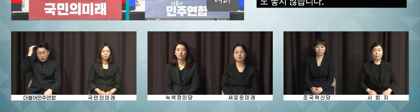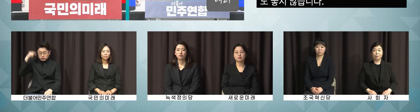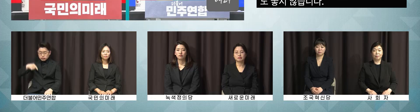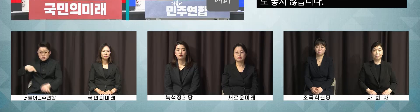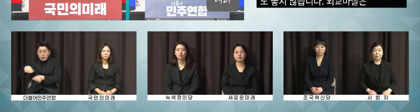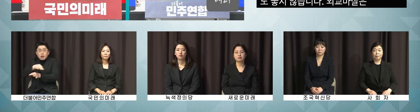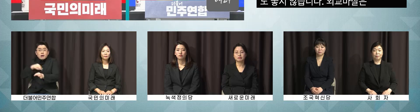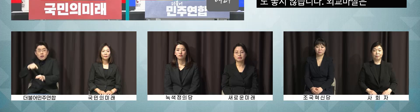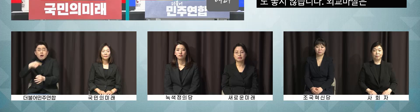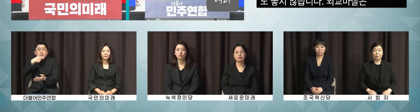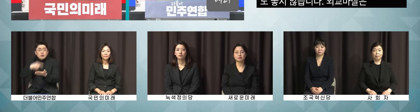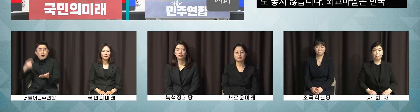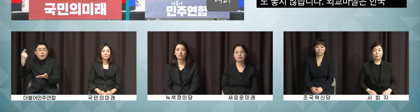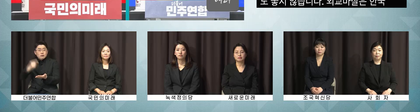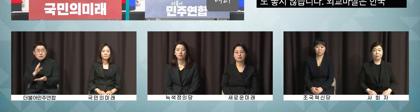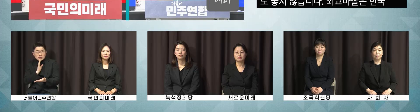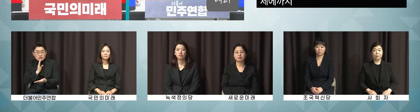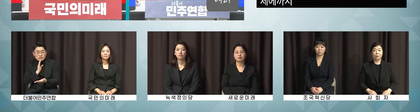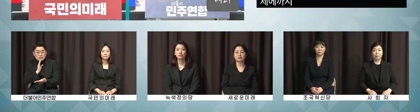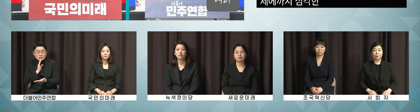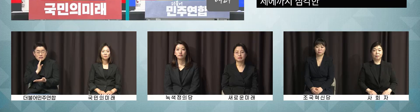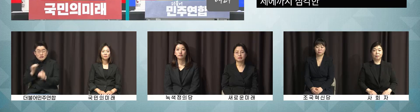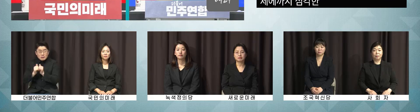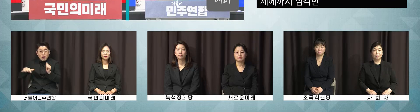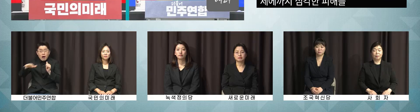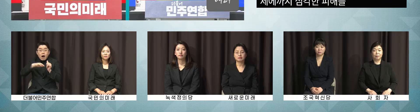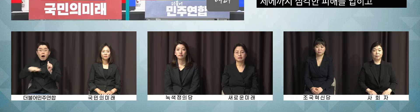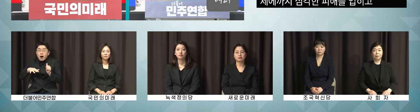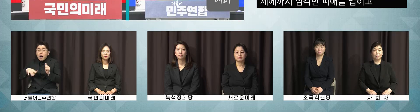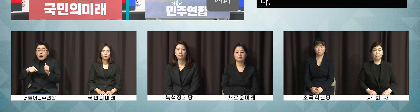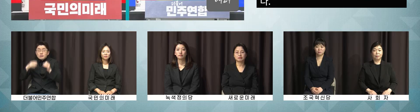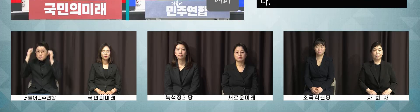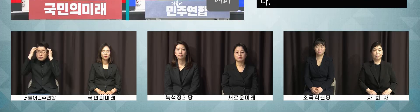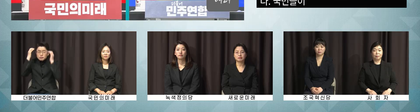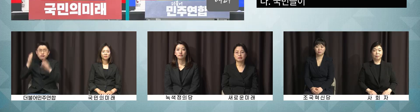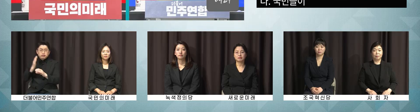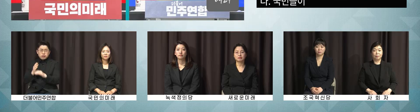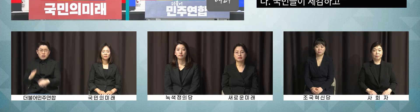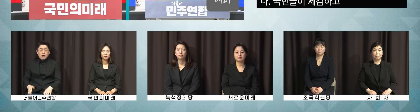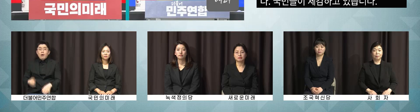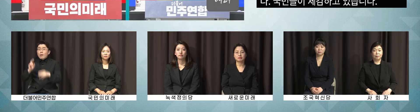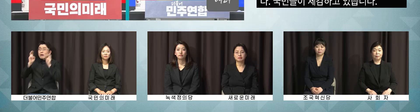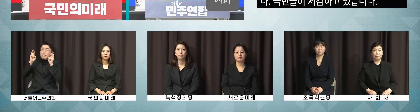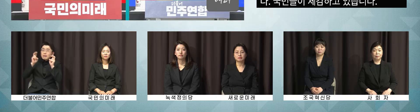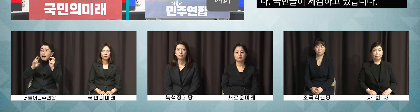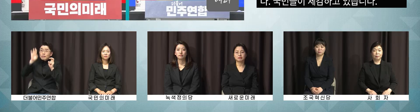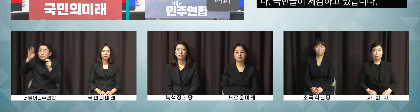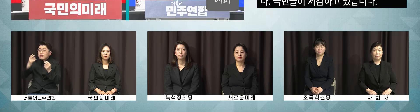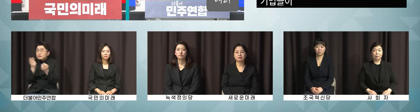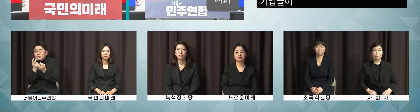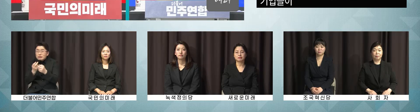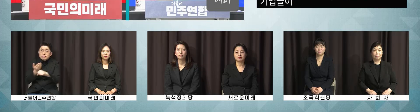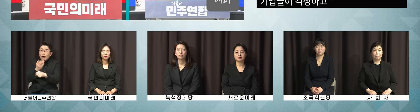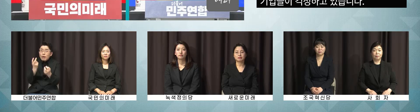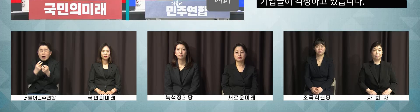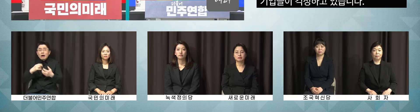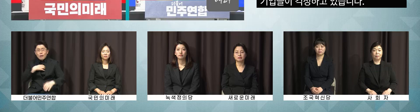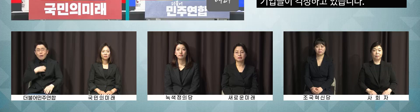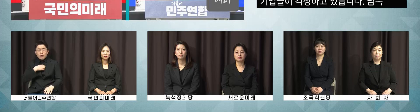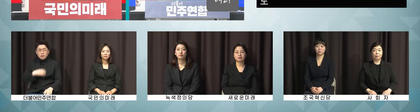경제에까지 심각한 피해를 입히고 있습니다. 국민들이 체감하고 있습니다. 기업들이 걱정하고 있습니다. 남북